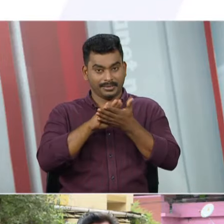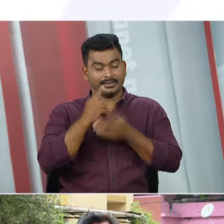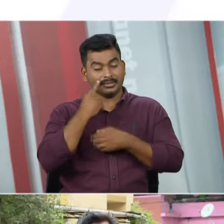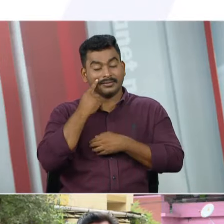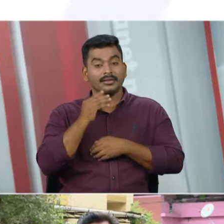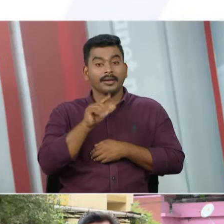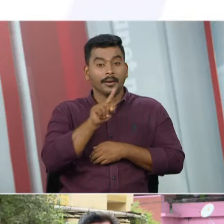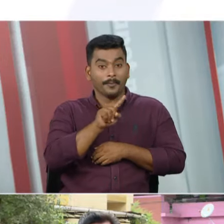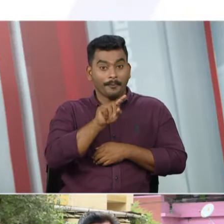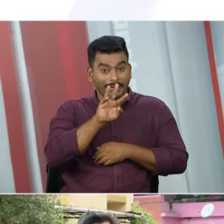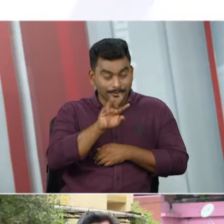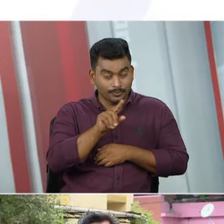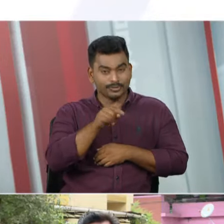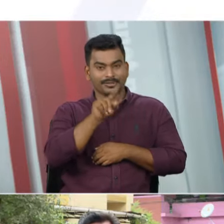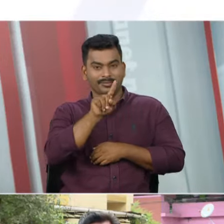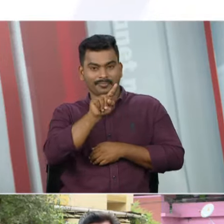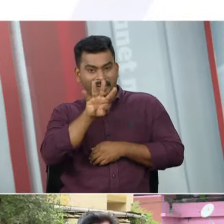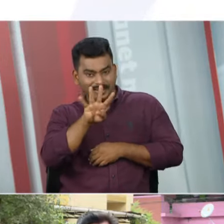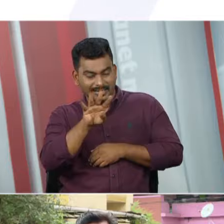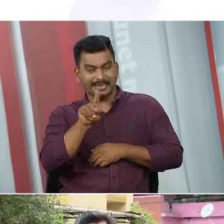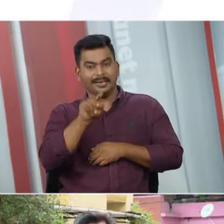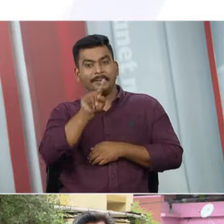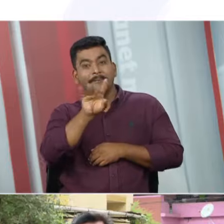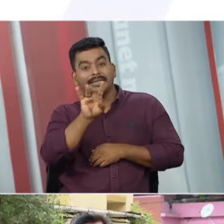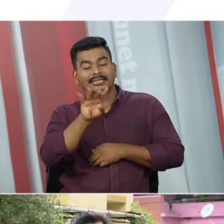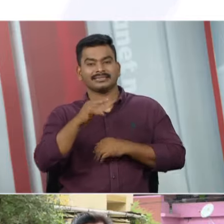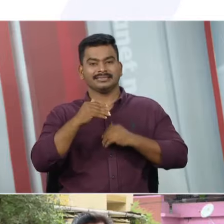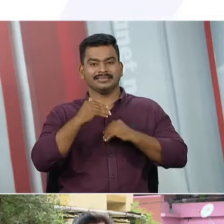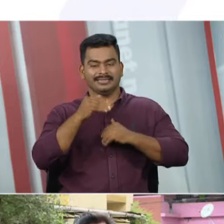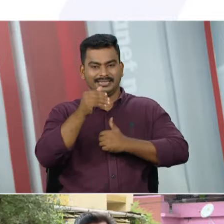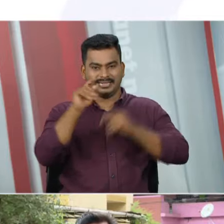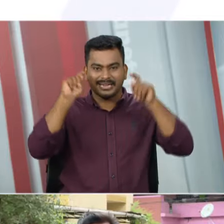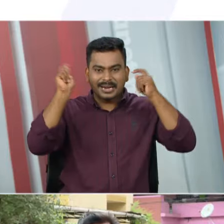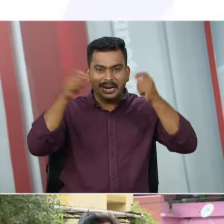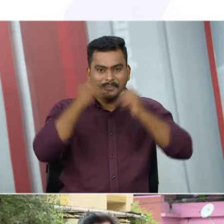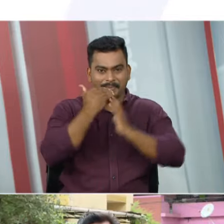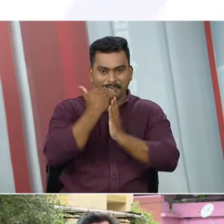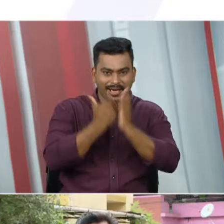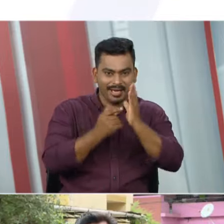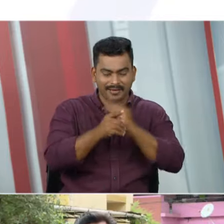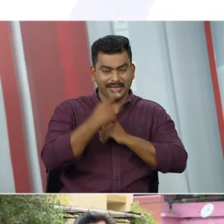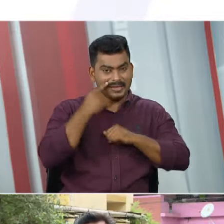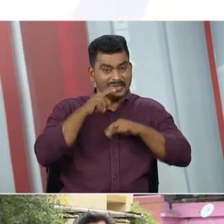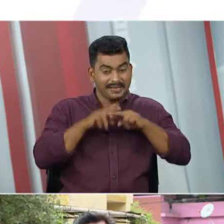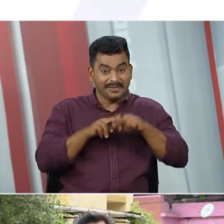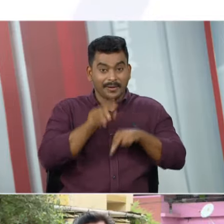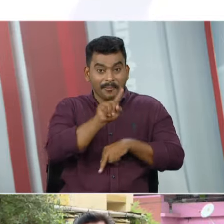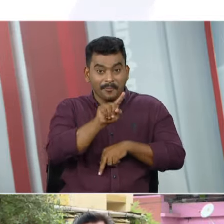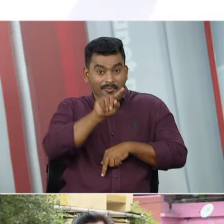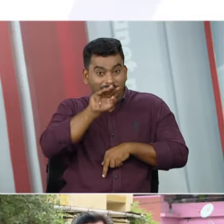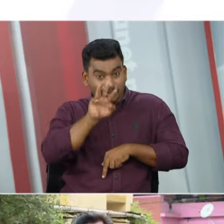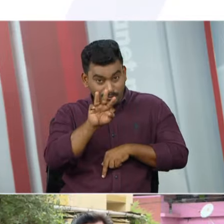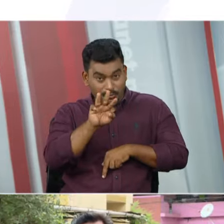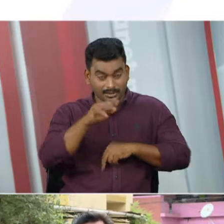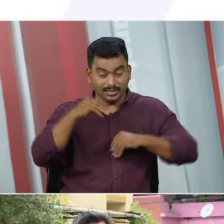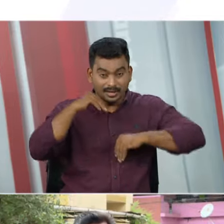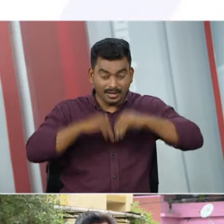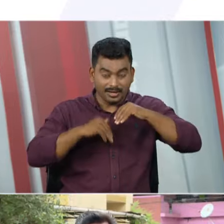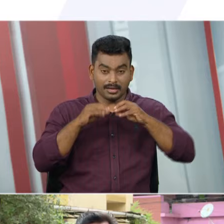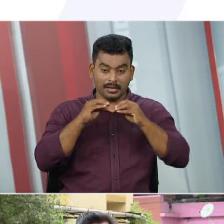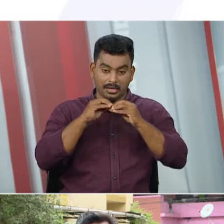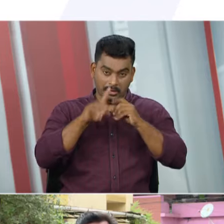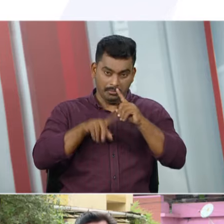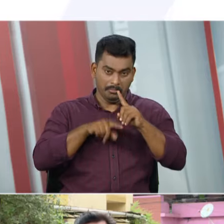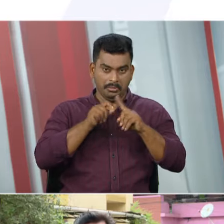അതായത് 13, 14, 15 തീയതികളിലാണ് പ്രധാന രഥോത്സവം ഉൾപ്പെടെ നടക്കേണ്ടത്, അത്തരം ഒരു ദിവസം തെരഞ്ഞെടുപ്പ് വെച്ചാൽ ഒരു പക്ഷേ പോൾ ചെയ്യുന്ന എണ്ണം കുറഞ്ഞാൽ അത്